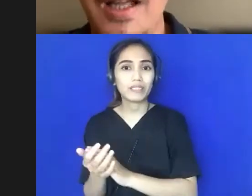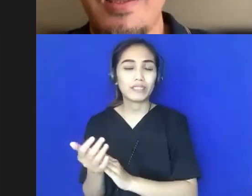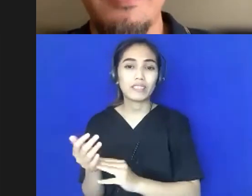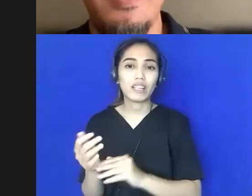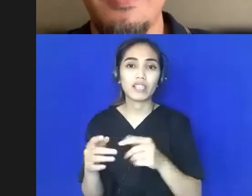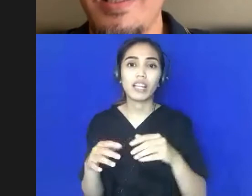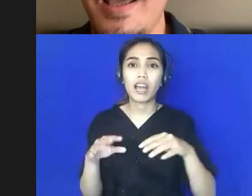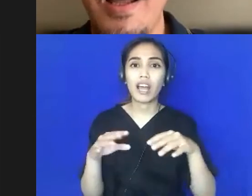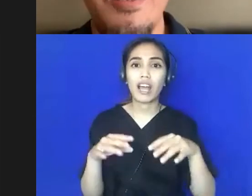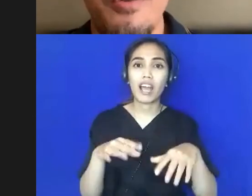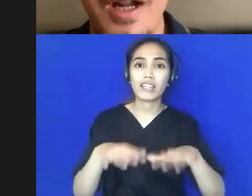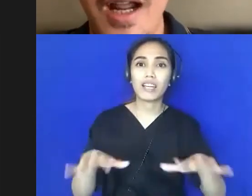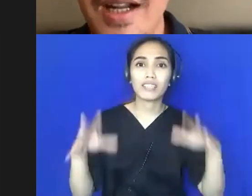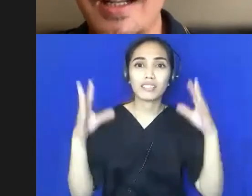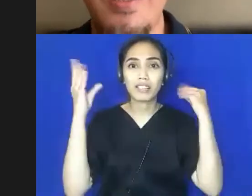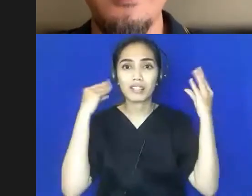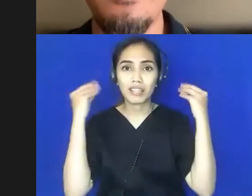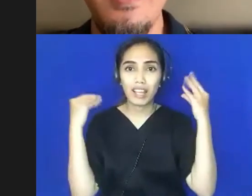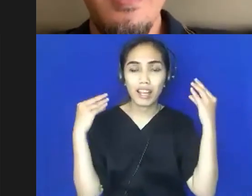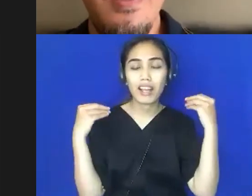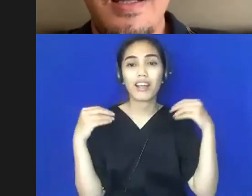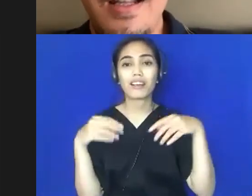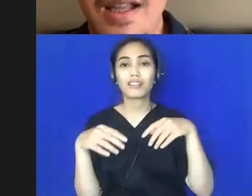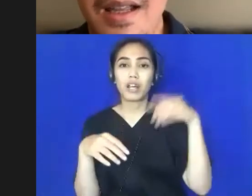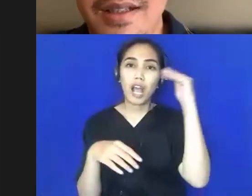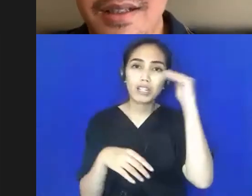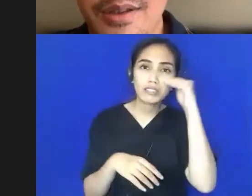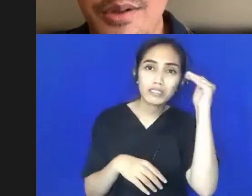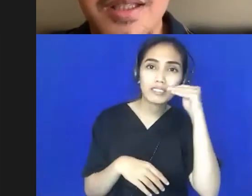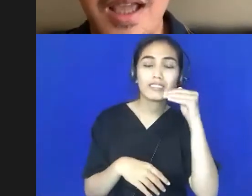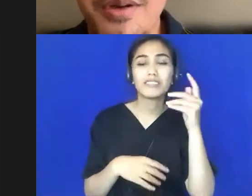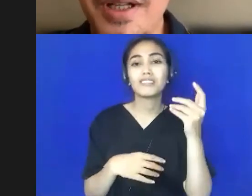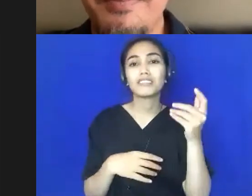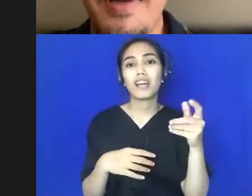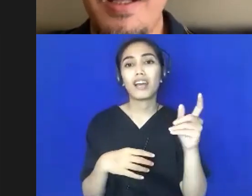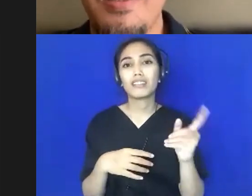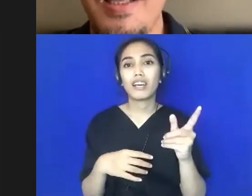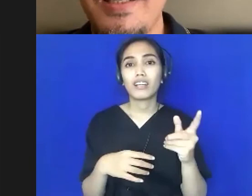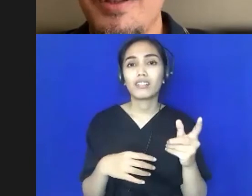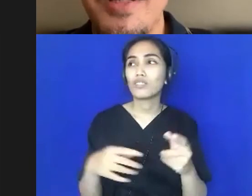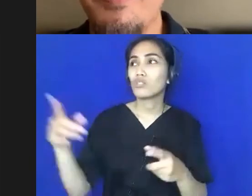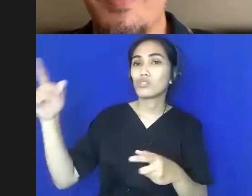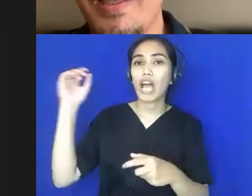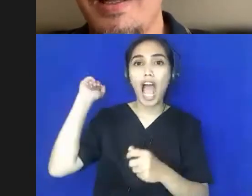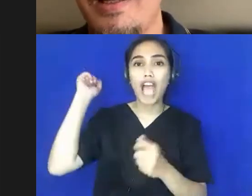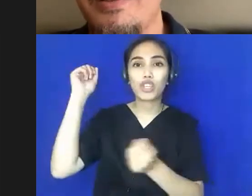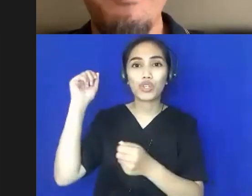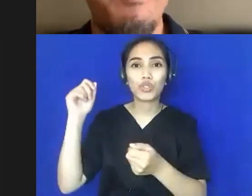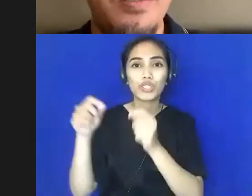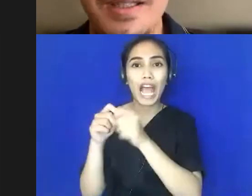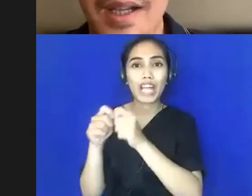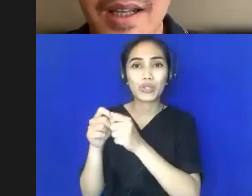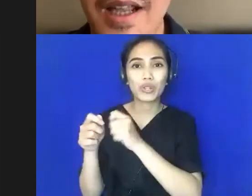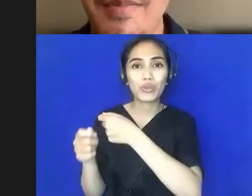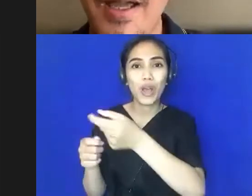suara anak yang teriak-teriak, ada suara anak nangis, ada tukang sayur di depan, ada ini itu dan sebagainya,